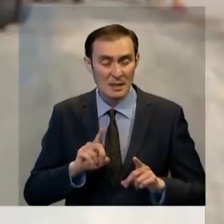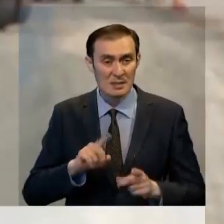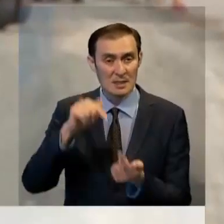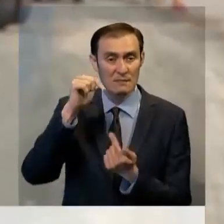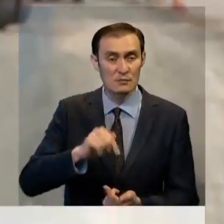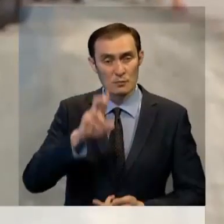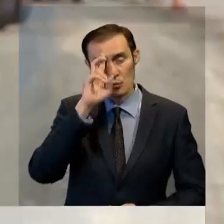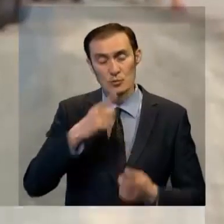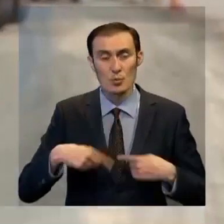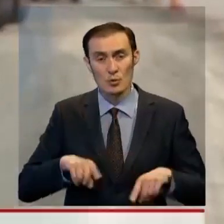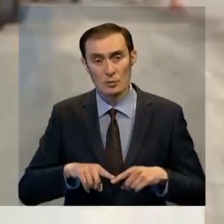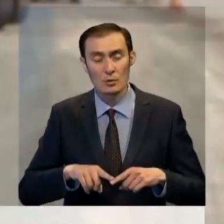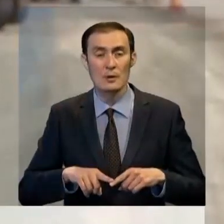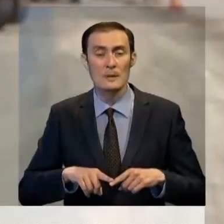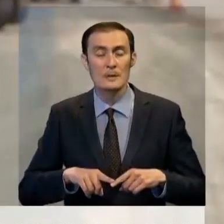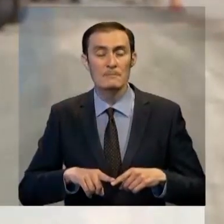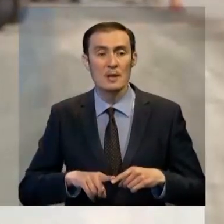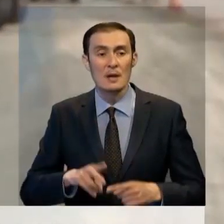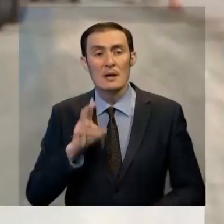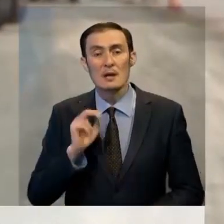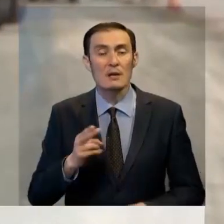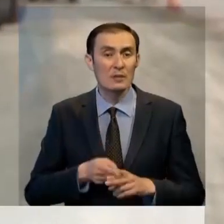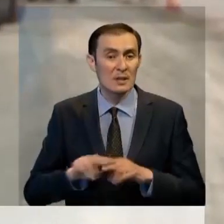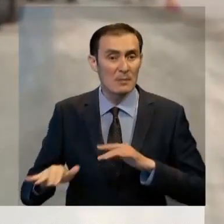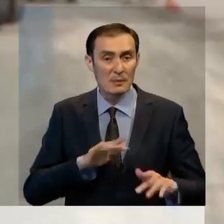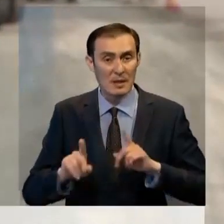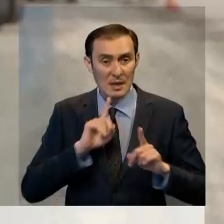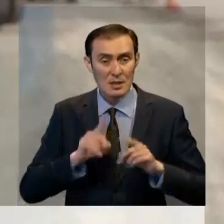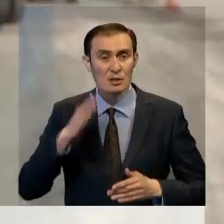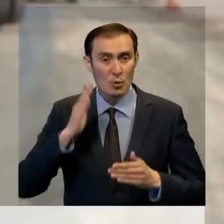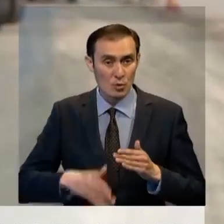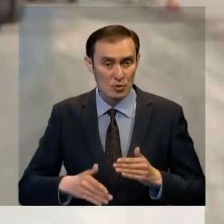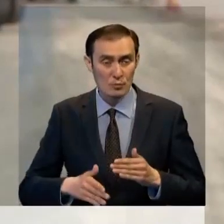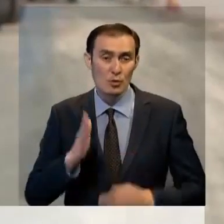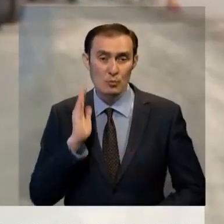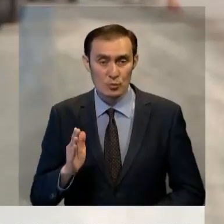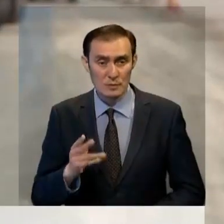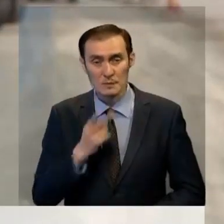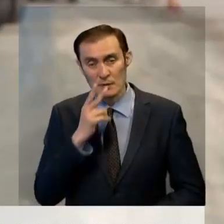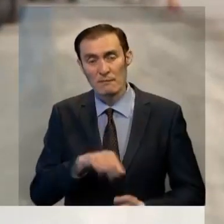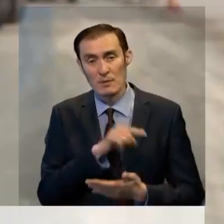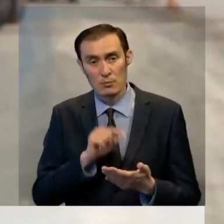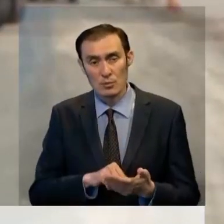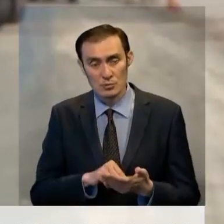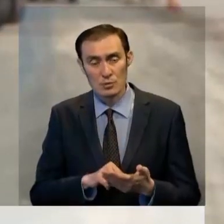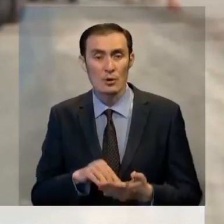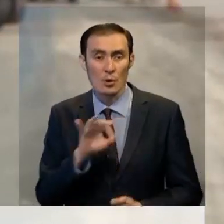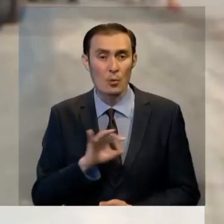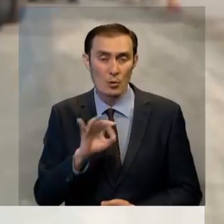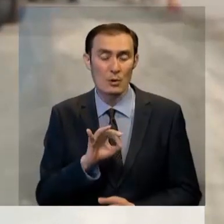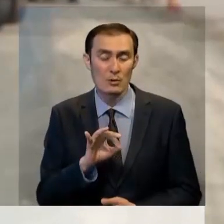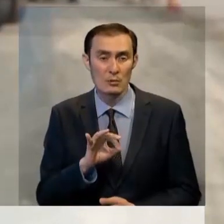соответствующему госоргану. Как эти мероприятия завершатся, будет рассмотрен вопрос